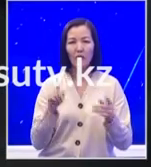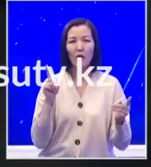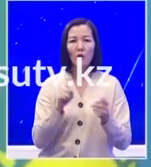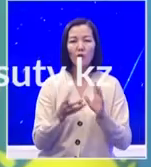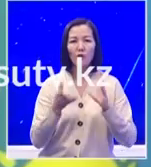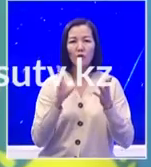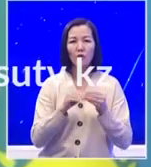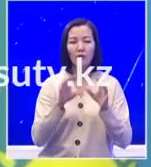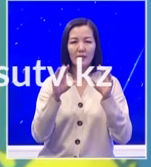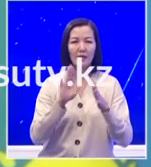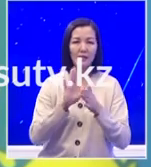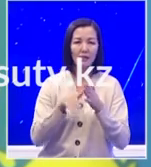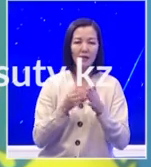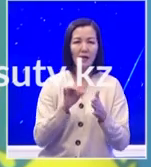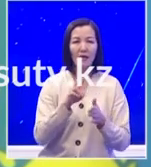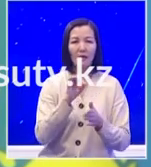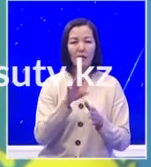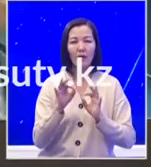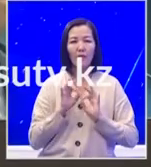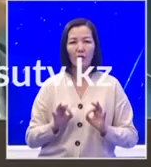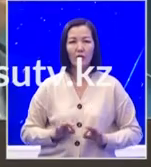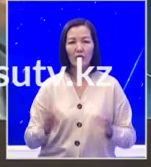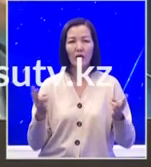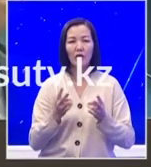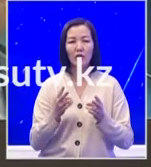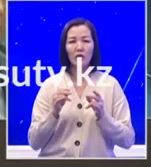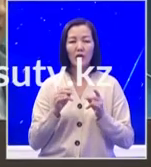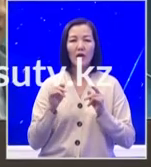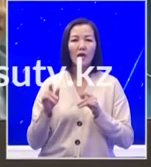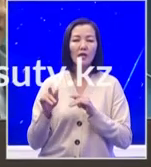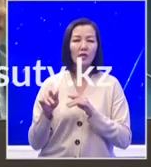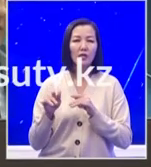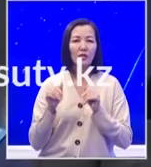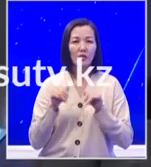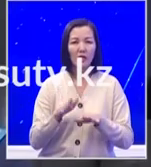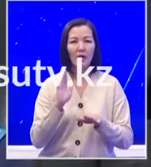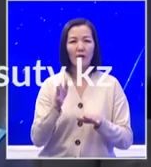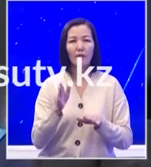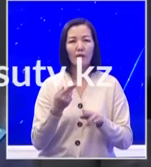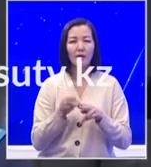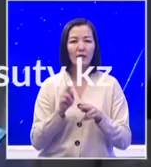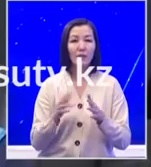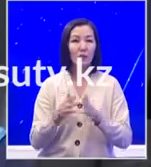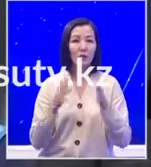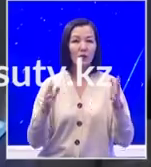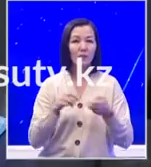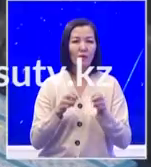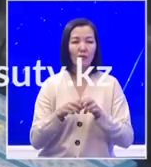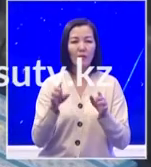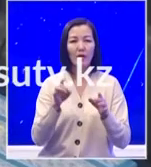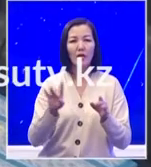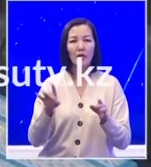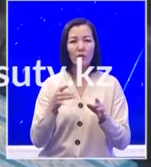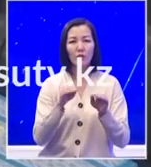осындай заңсыздықтарға Атамекен мен прокуратура тиісті шара қабылдамақ. Тіпті кейбірі ушыққан проблемалар республикалық деңгейге